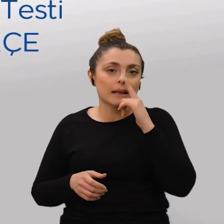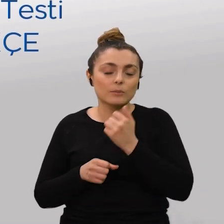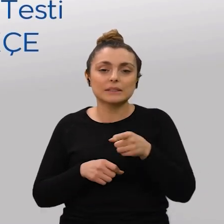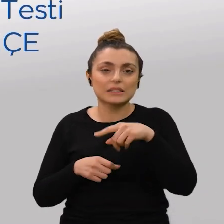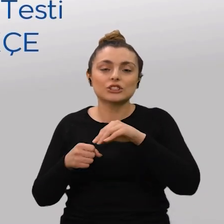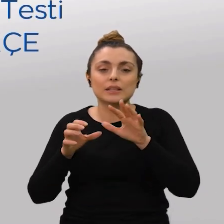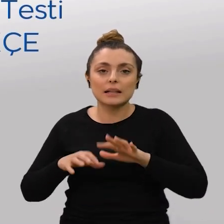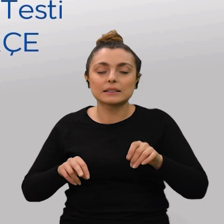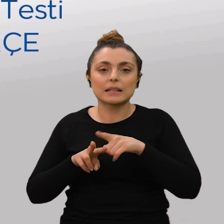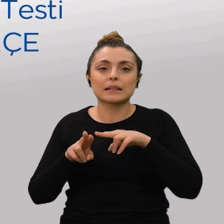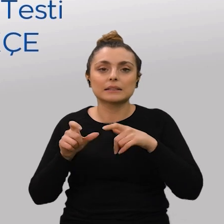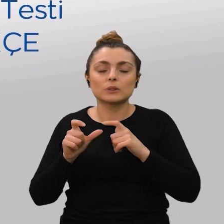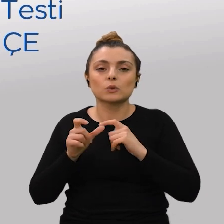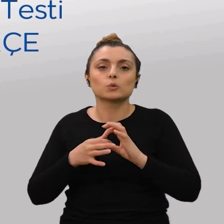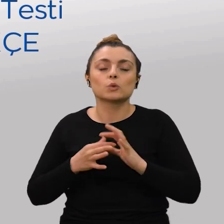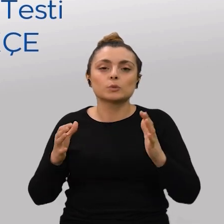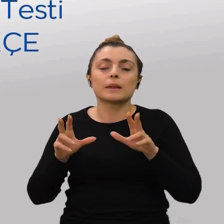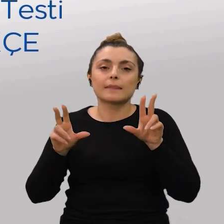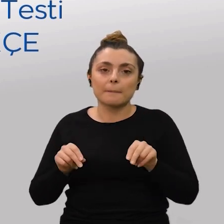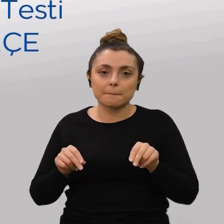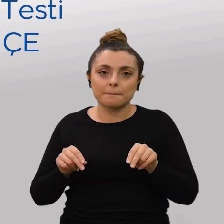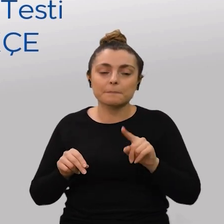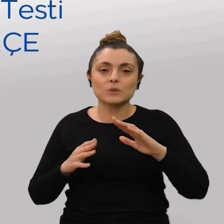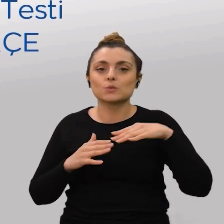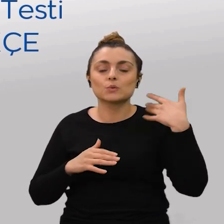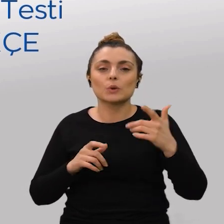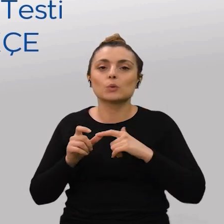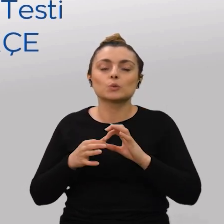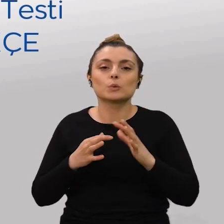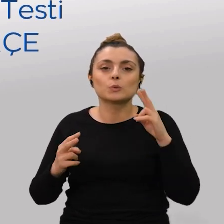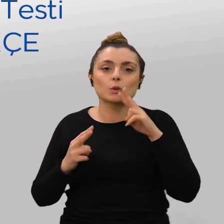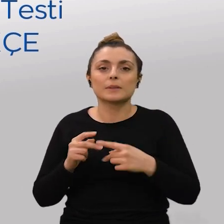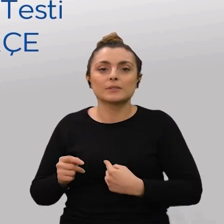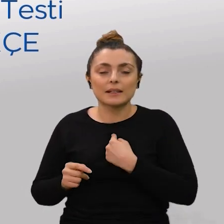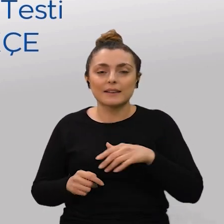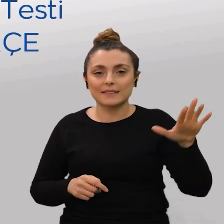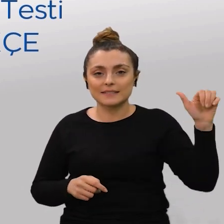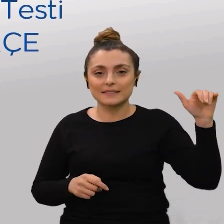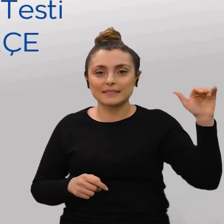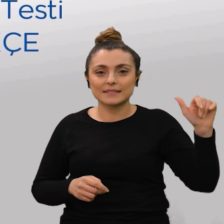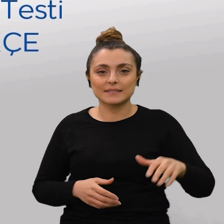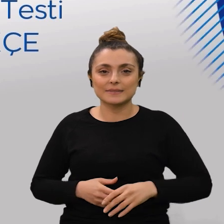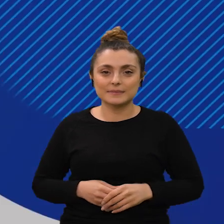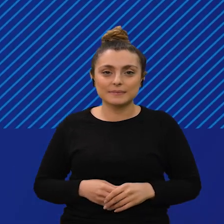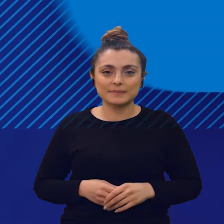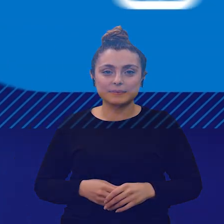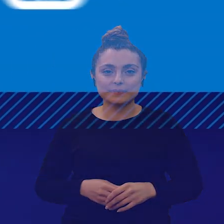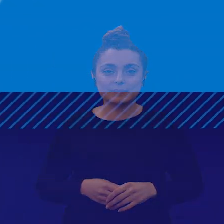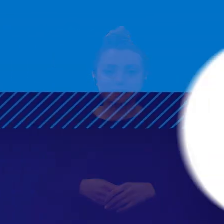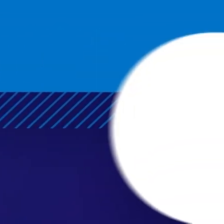Müdürlüğü'nün sizler için hazırladığı Yek ise soru çözümü tamamladık bir sonraki soru çözümünde görüşmek üzere hoşçakalın